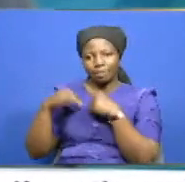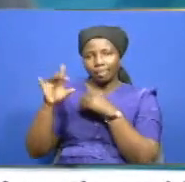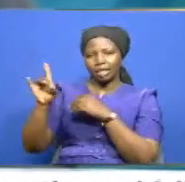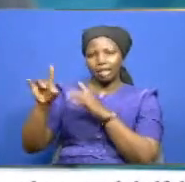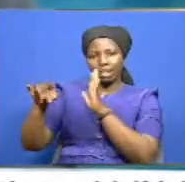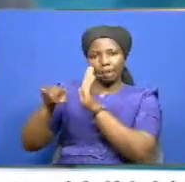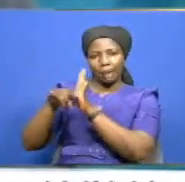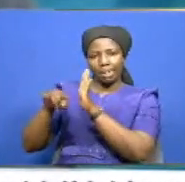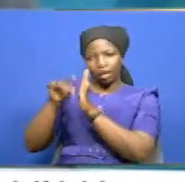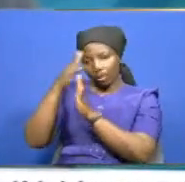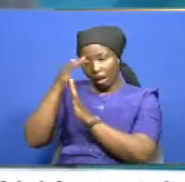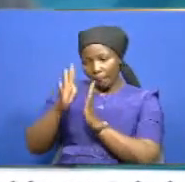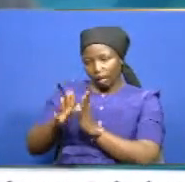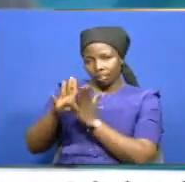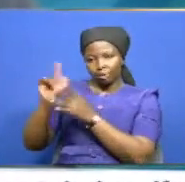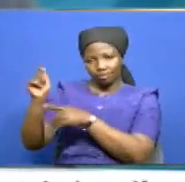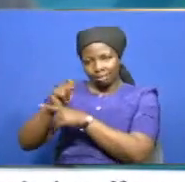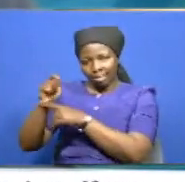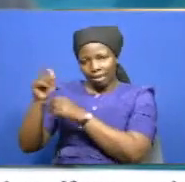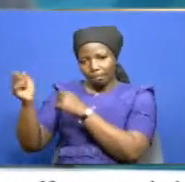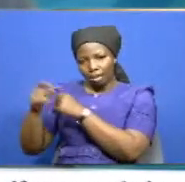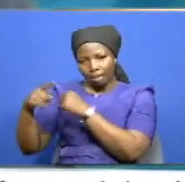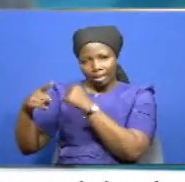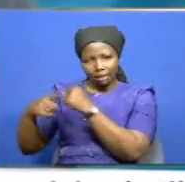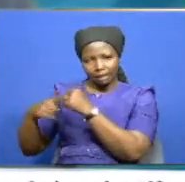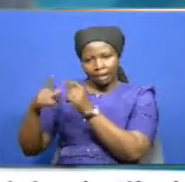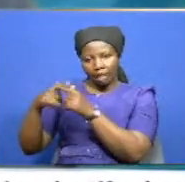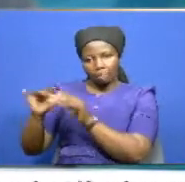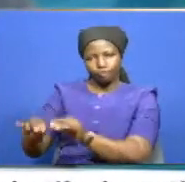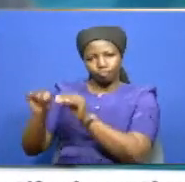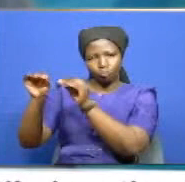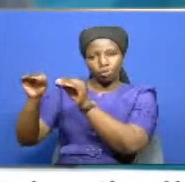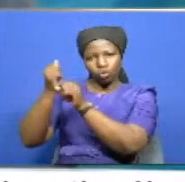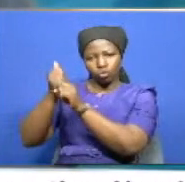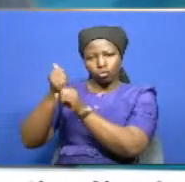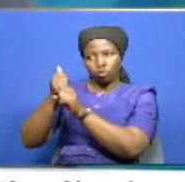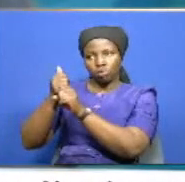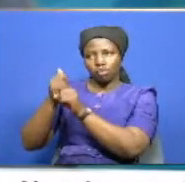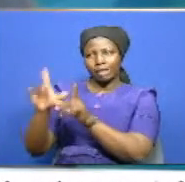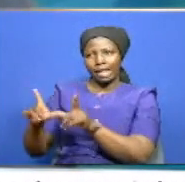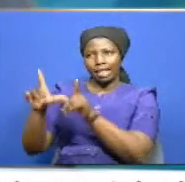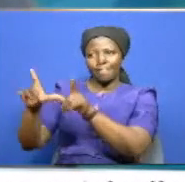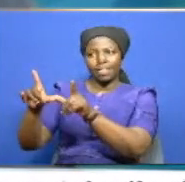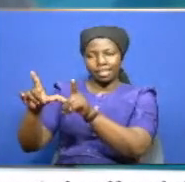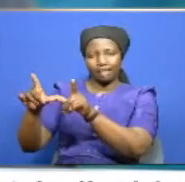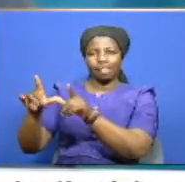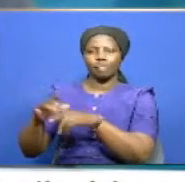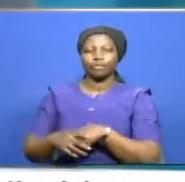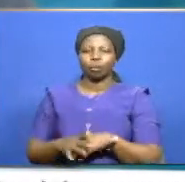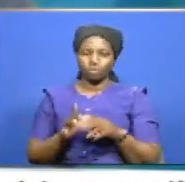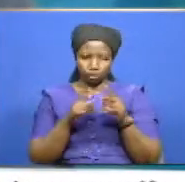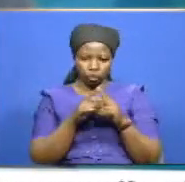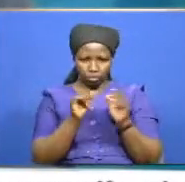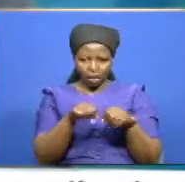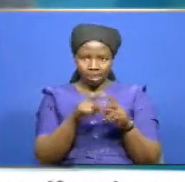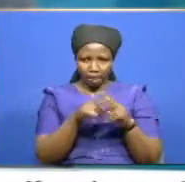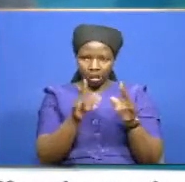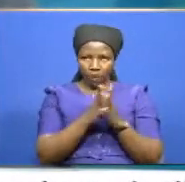mtu anaifanya 6 months alafu an upgrade kufanya certificate course. So you can unaweza kwanza na diploma